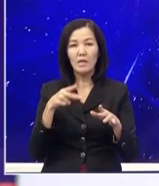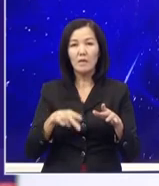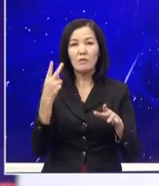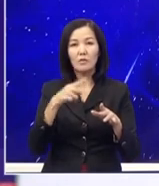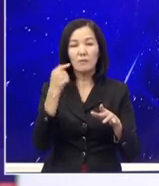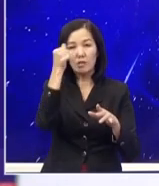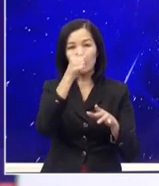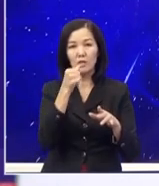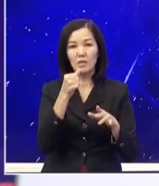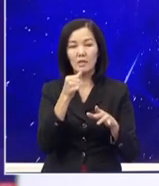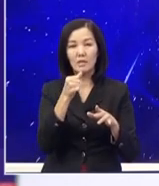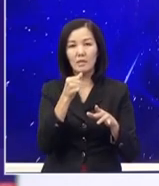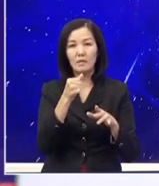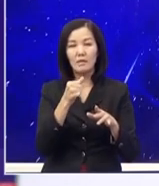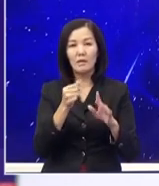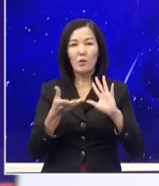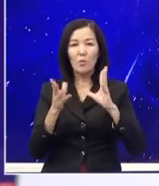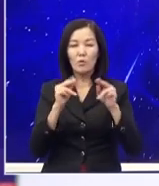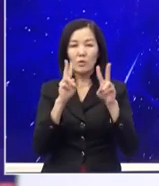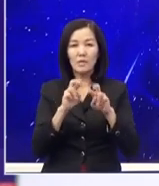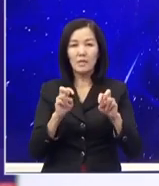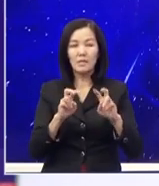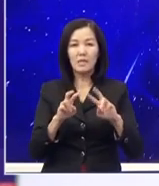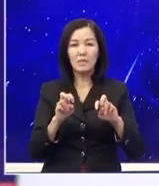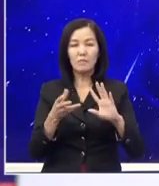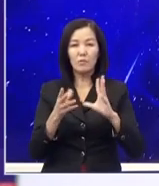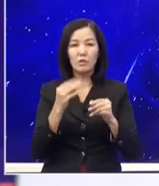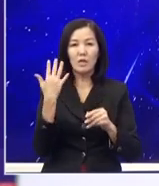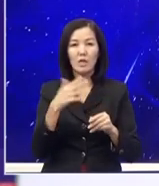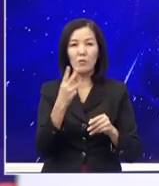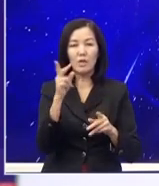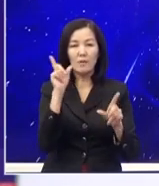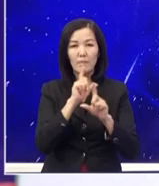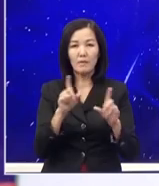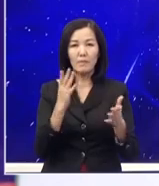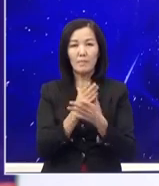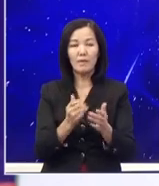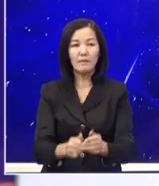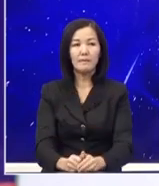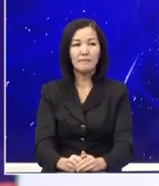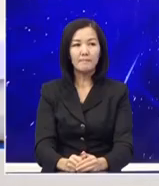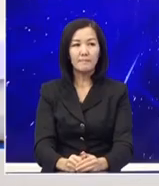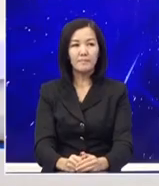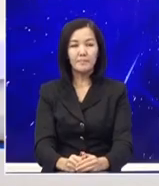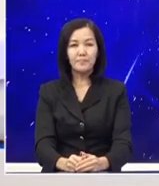2020 жылдың қаңтар айындағы мониторинг негізінде 52 мектепті құраған болатын.